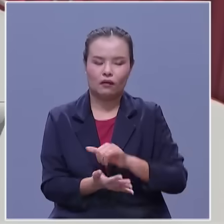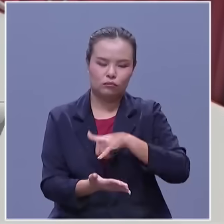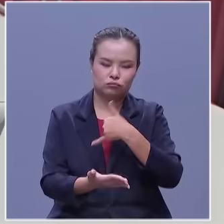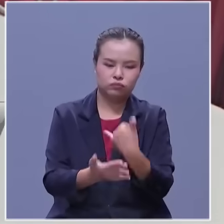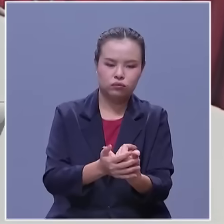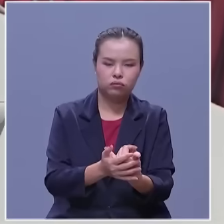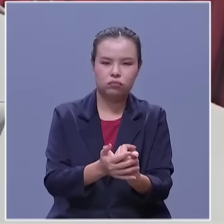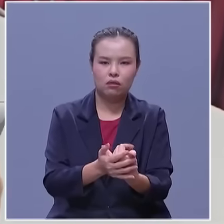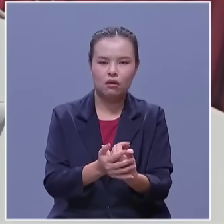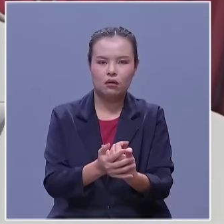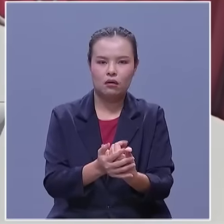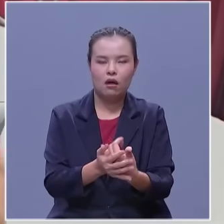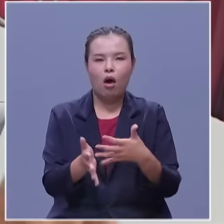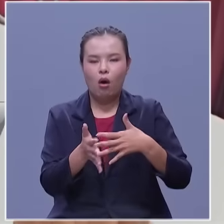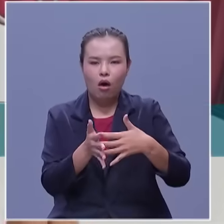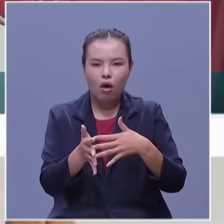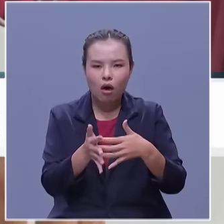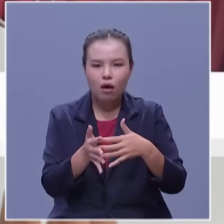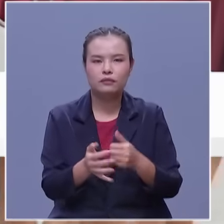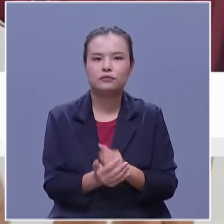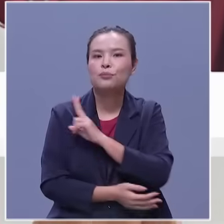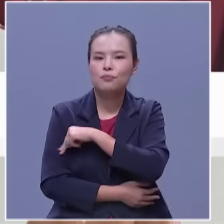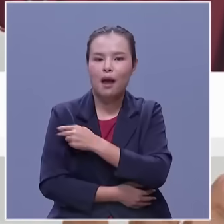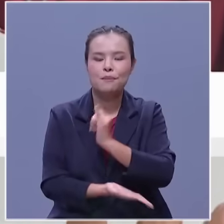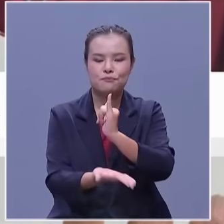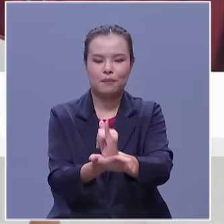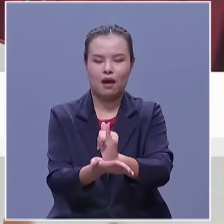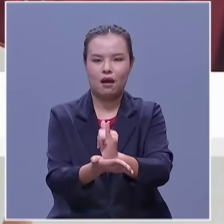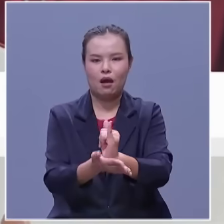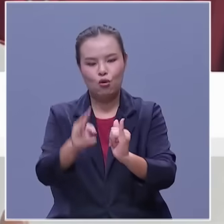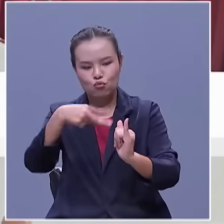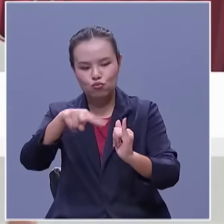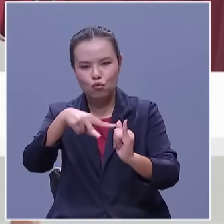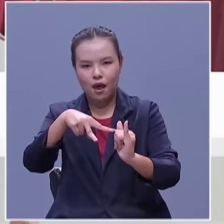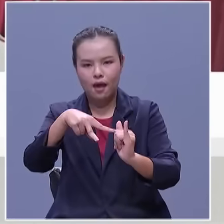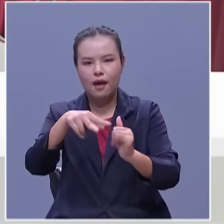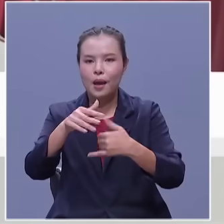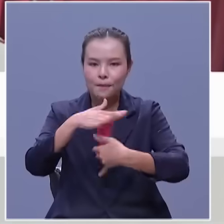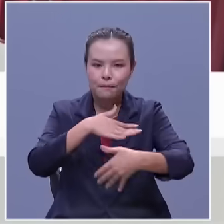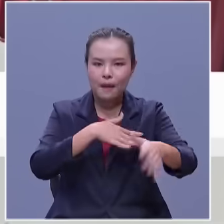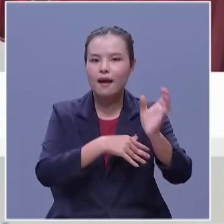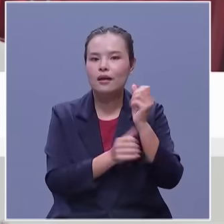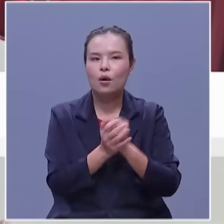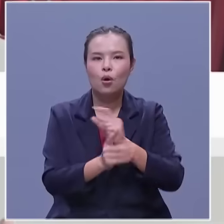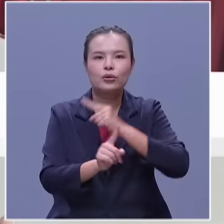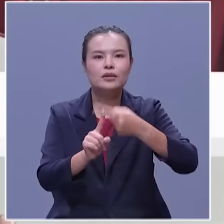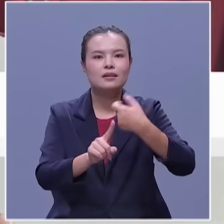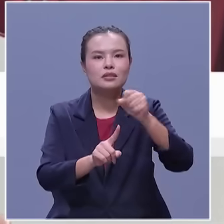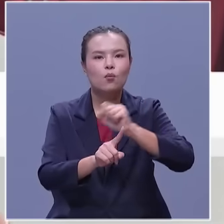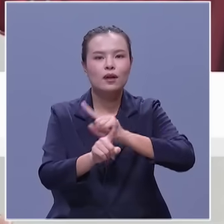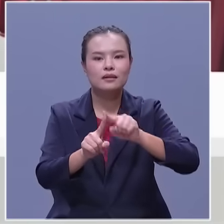แขนขาอ่อนแรงแพทย์ก็เลยตัดสินใจอ่ะงั้นนอนพักดูอาการมีกำหนดออกจากโรงพยาบาลวันที่ 22